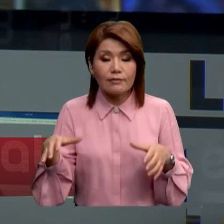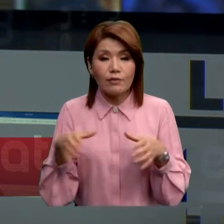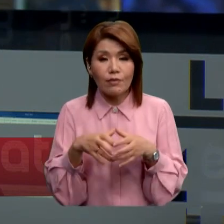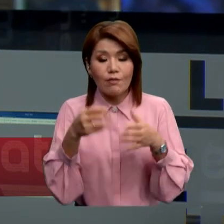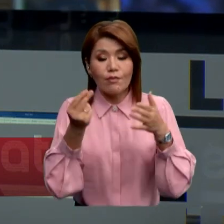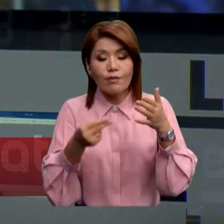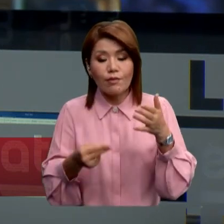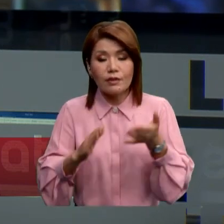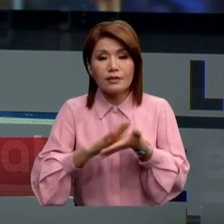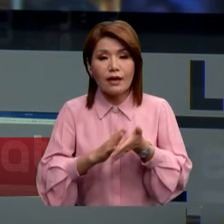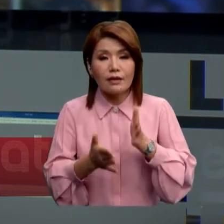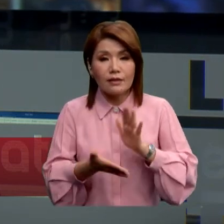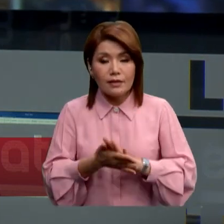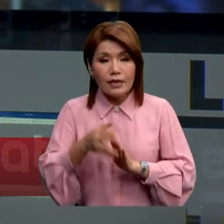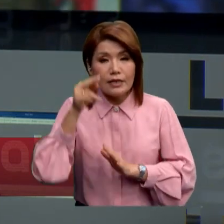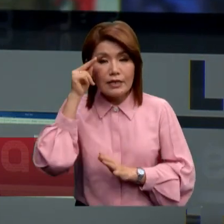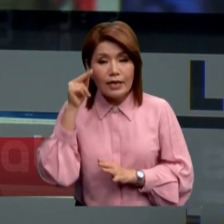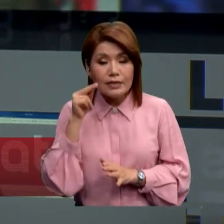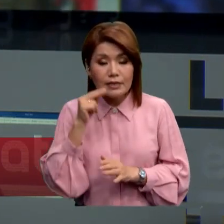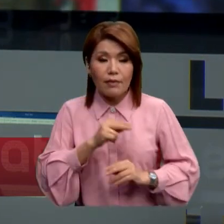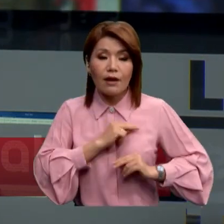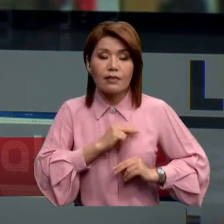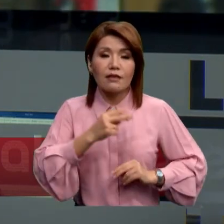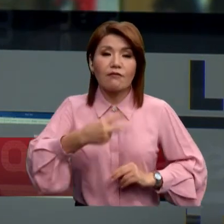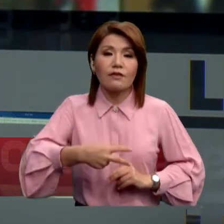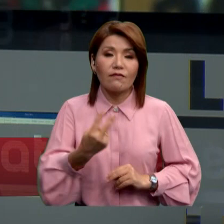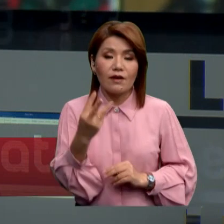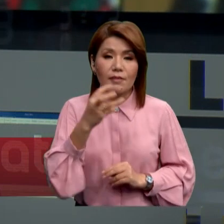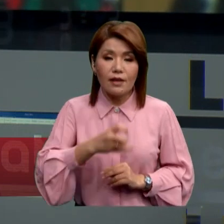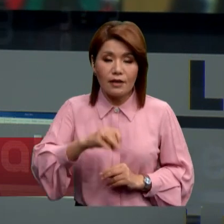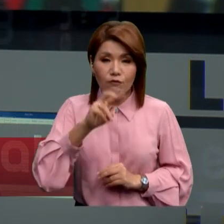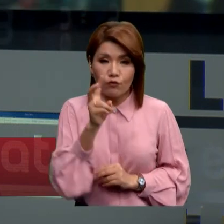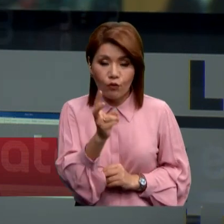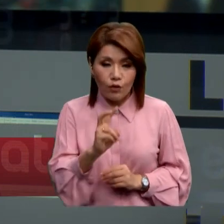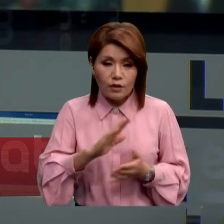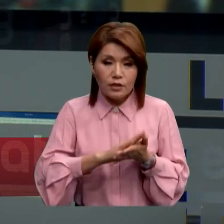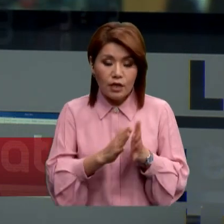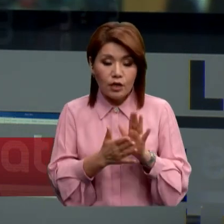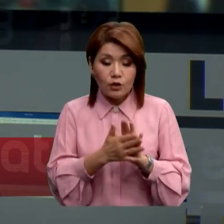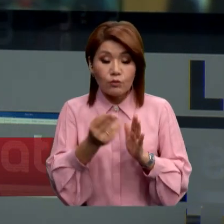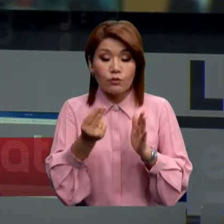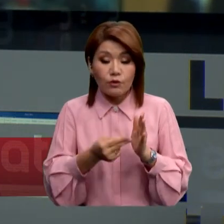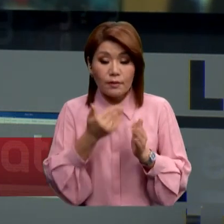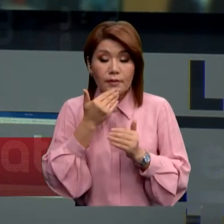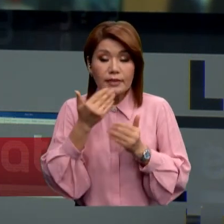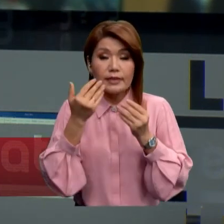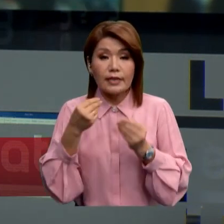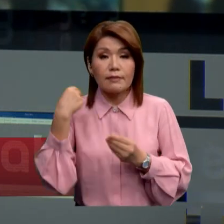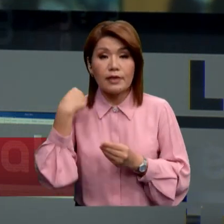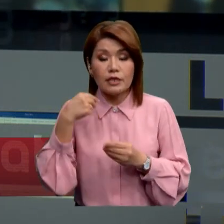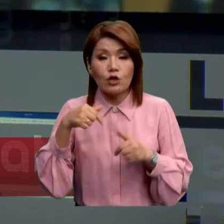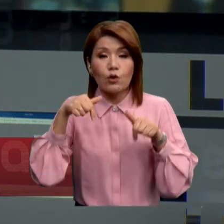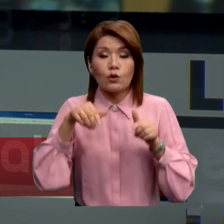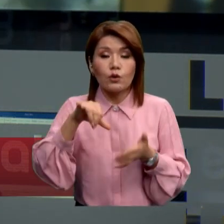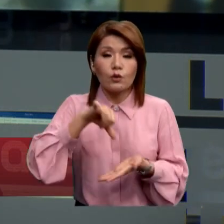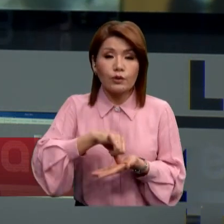подписала соглашение с китайскими коллегами на 22 миллиарда долларов. И вот уже в заключительный день своего визита президент принял участие